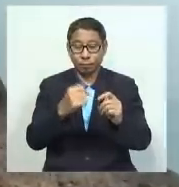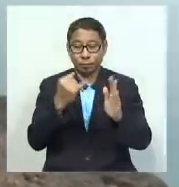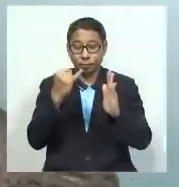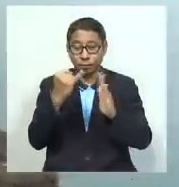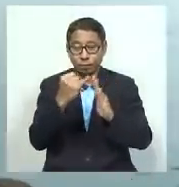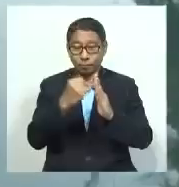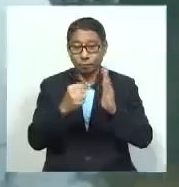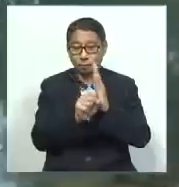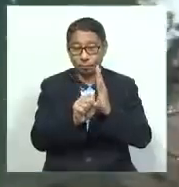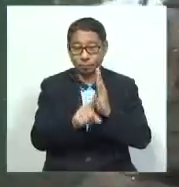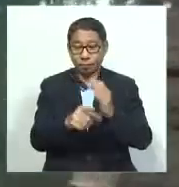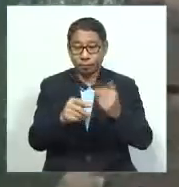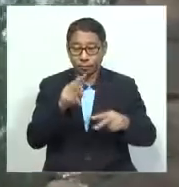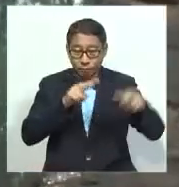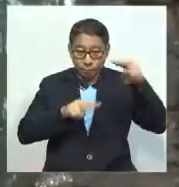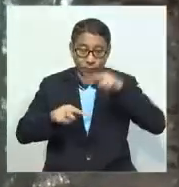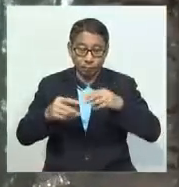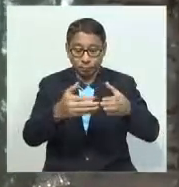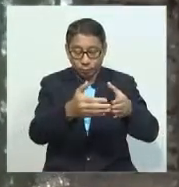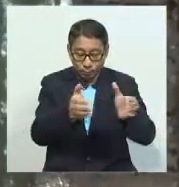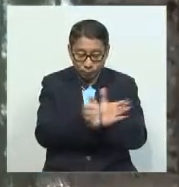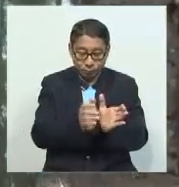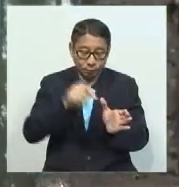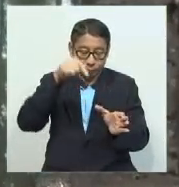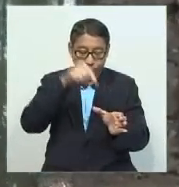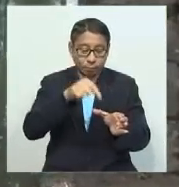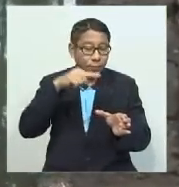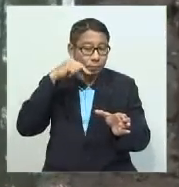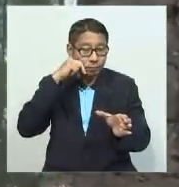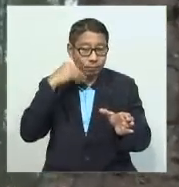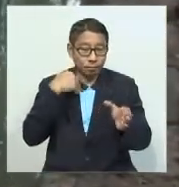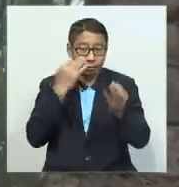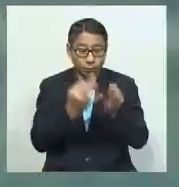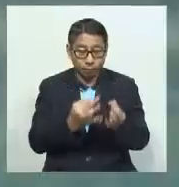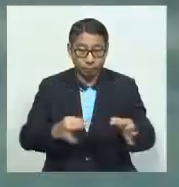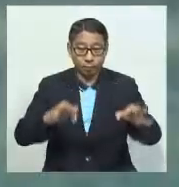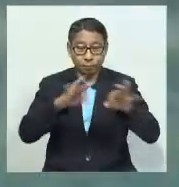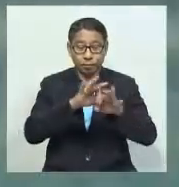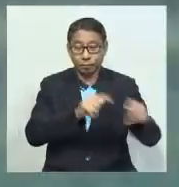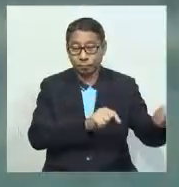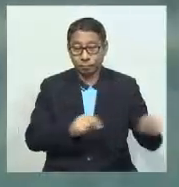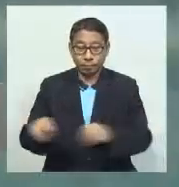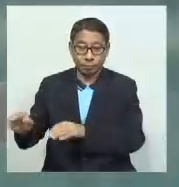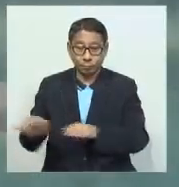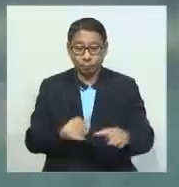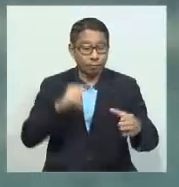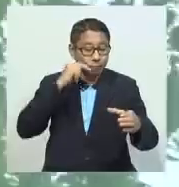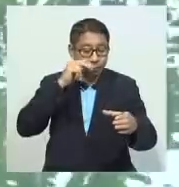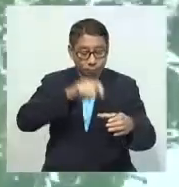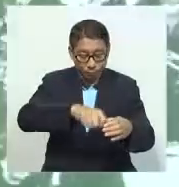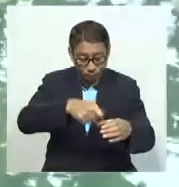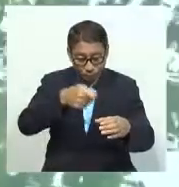อุทุมพรพิสัยเพื่อสำรวจแหล่งน้ำศักดิ์สิทธิ์ของจังหวัดและเตรียมความพร้อมสำหรับพิธีพลีกรรมตักน้ำ